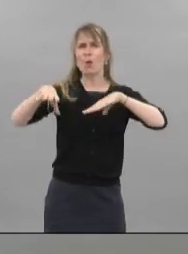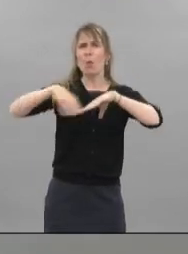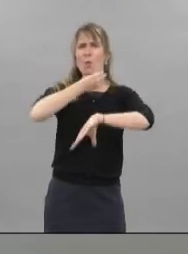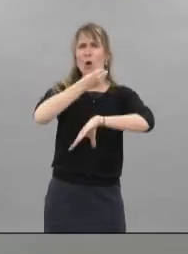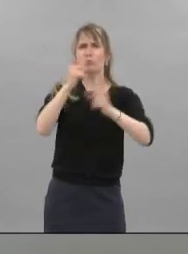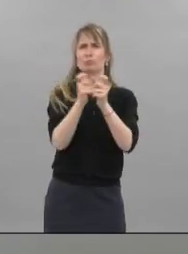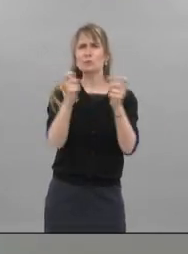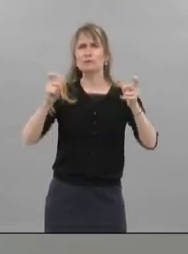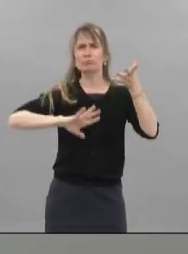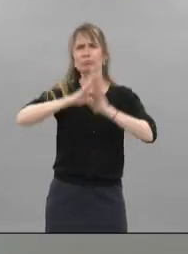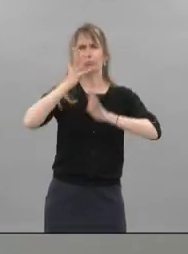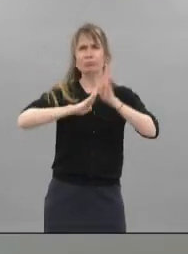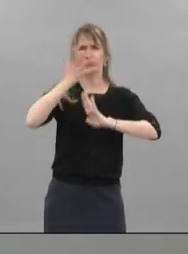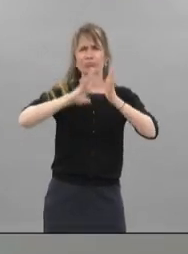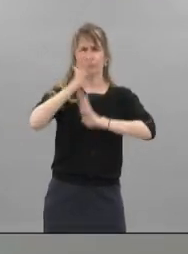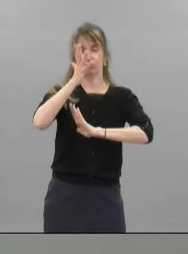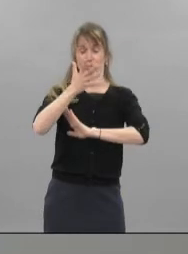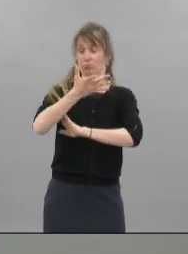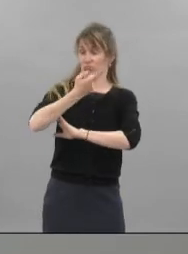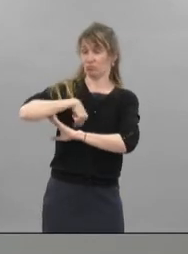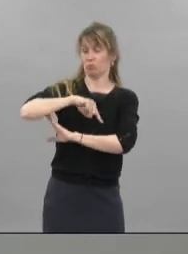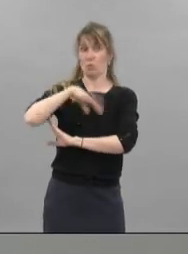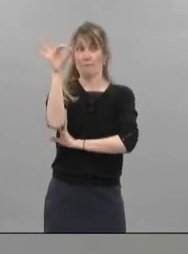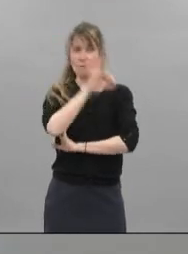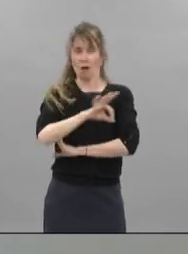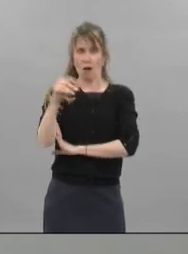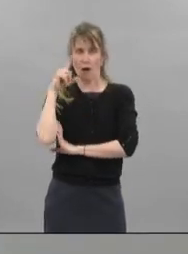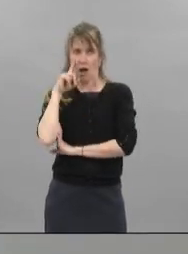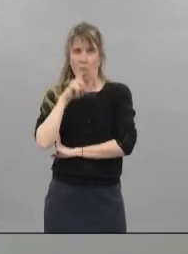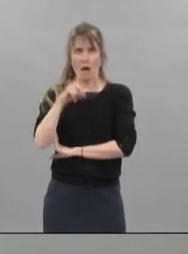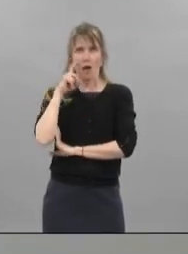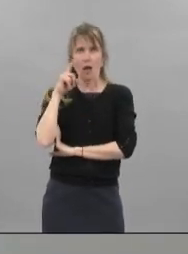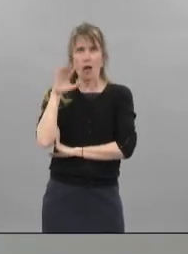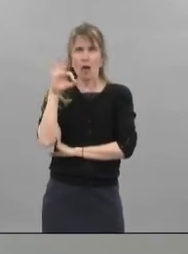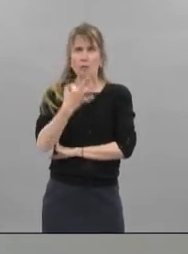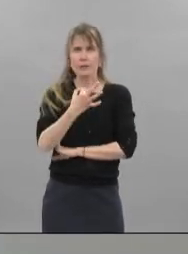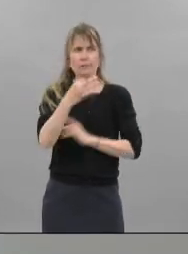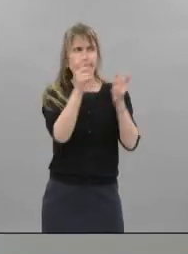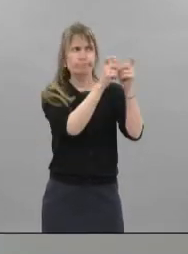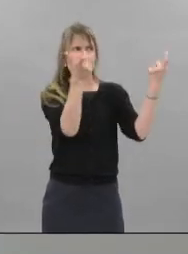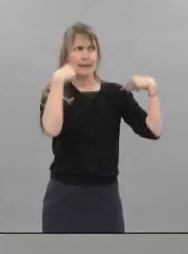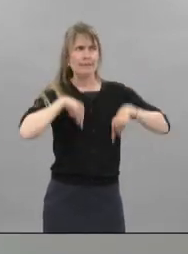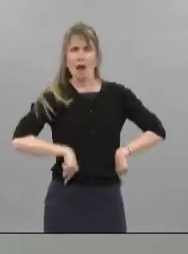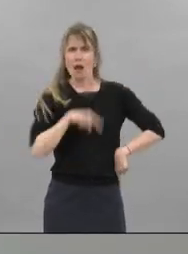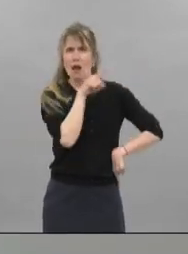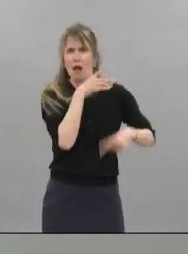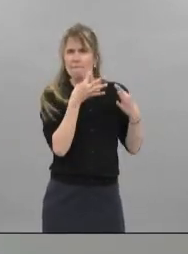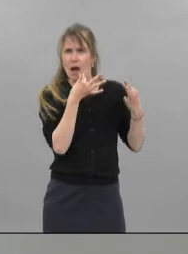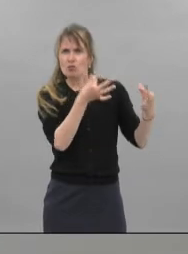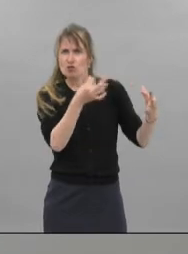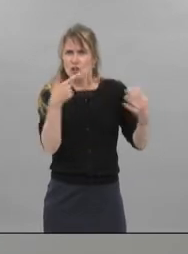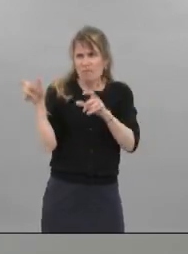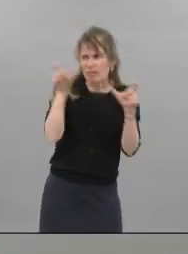avons collectivement, en France, constaté une fragilité étatique sur la surveillance de ces sites à